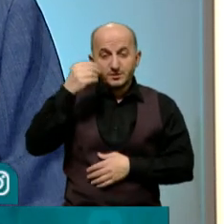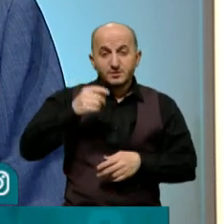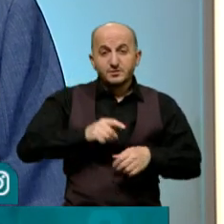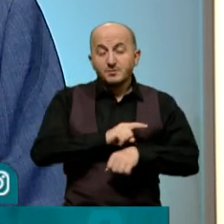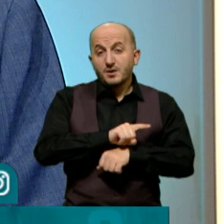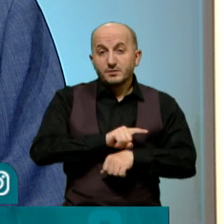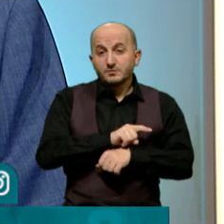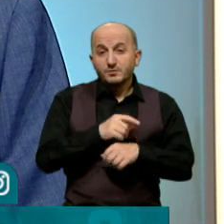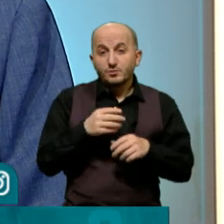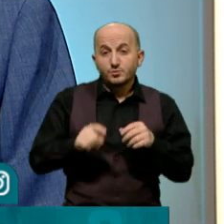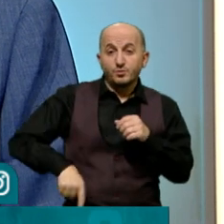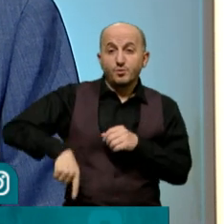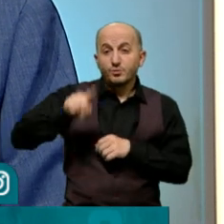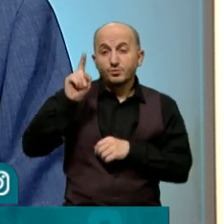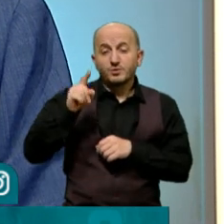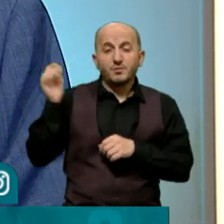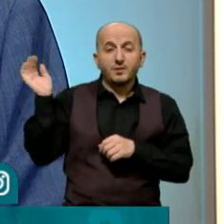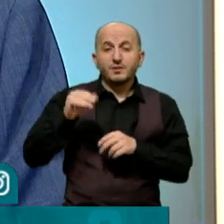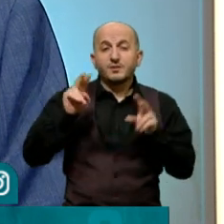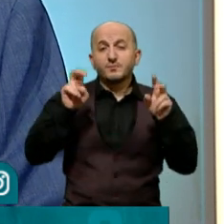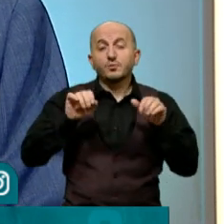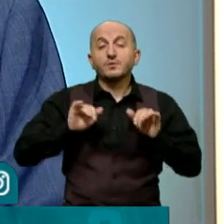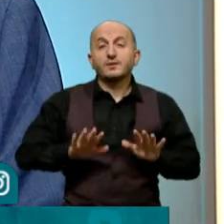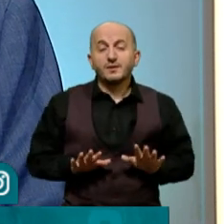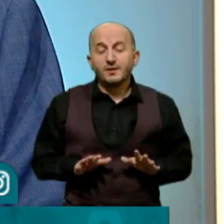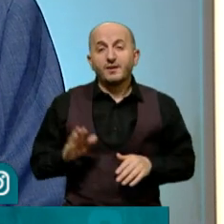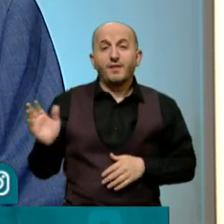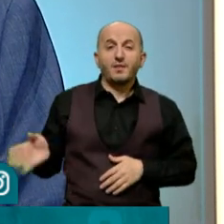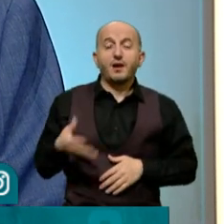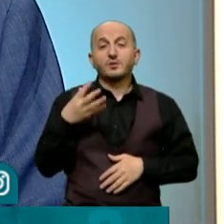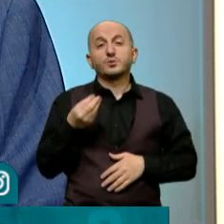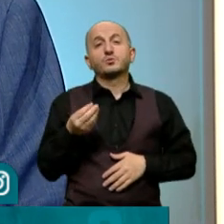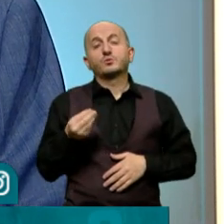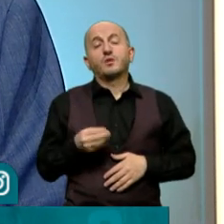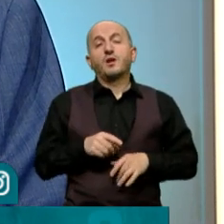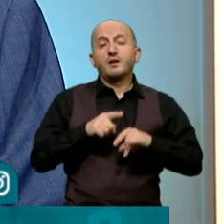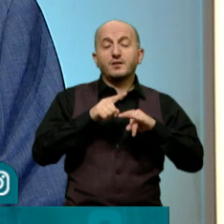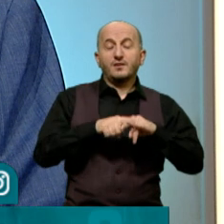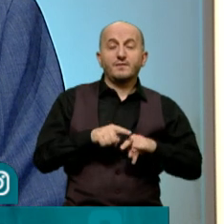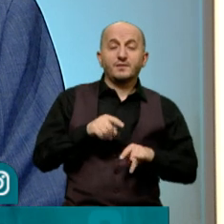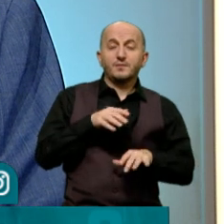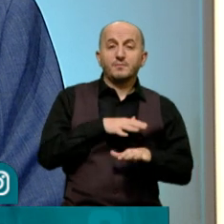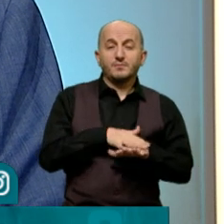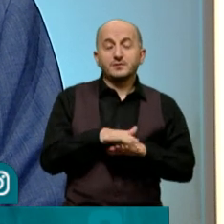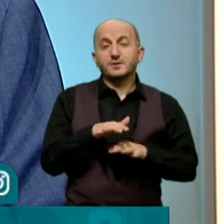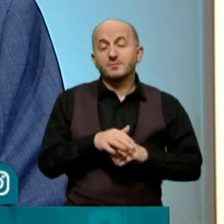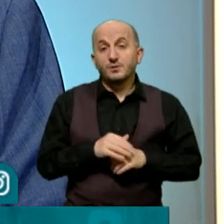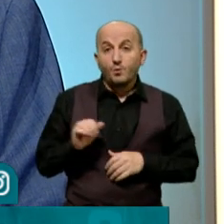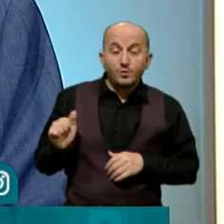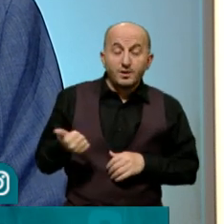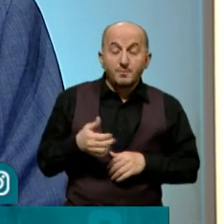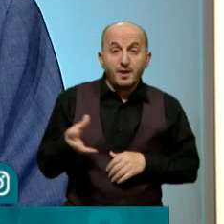zamanında çok gündeme gelen bir konu değil. Evet. Daha çok işte Hanefi mezhebinin